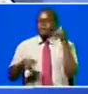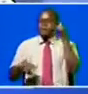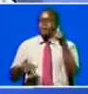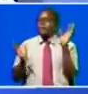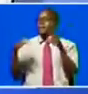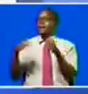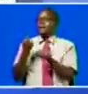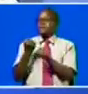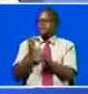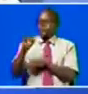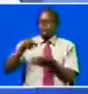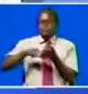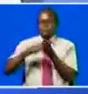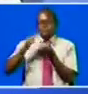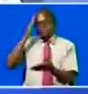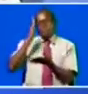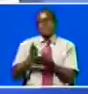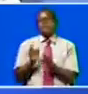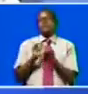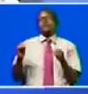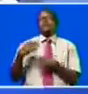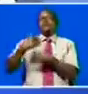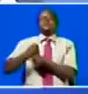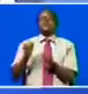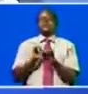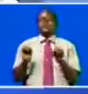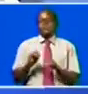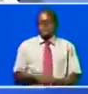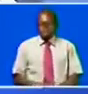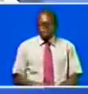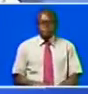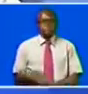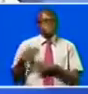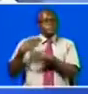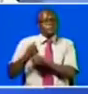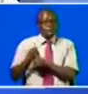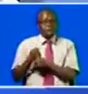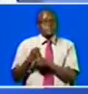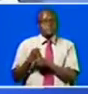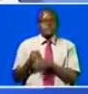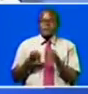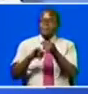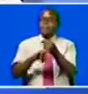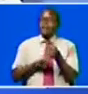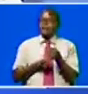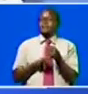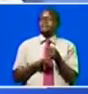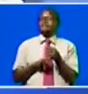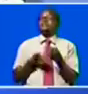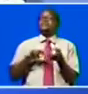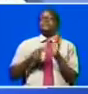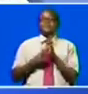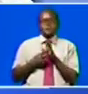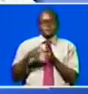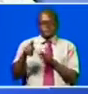yako, hakuamini. Kukosa kuamini mtu, kukosa trust kwa mahusiano ama kwa ndoa, ndio inafikisha mtu kwa mambo kama